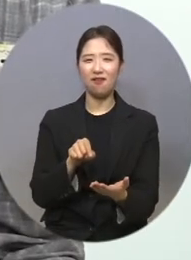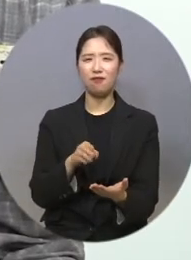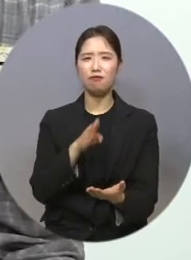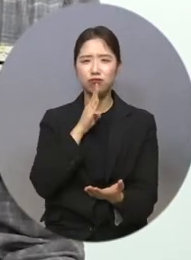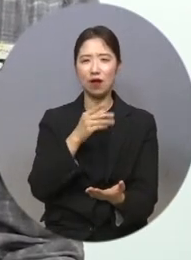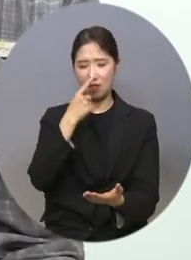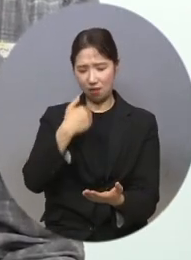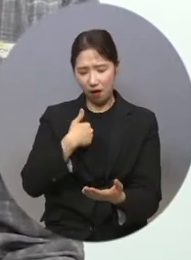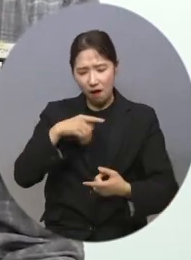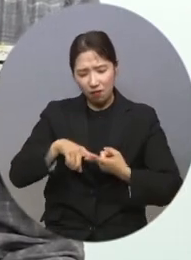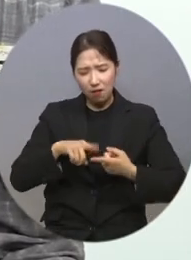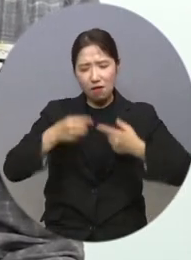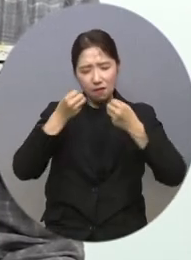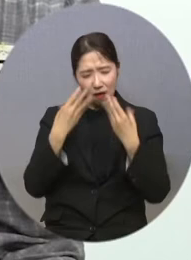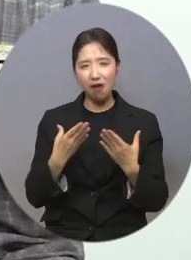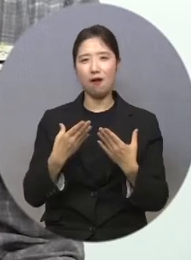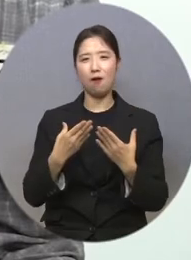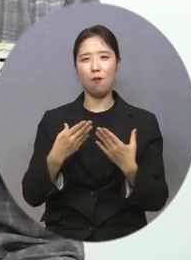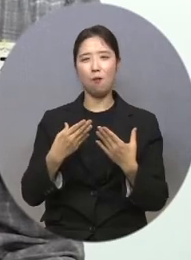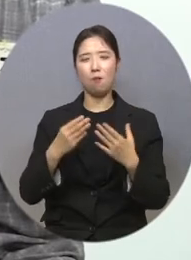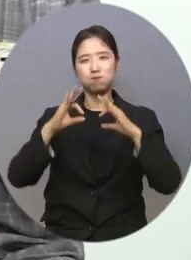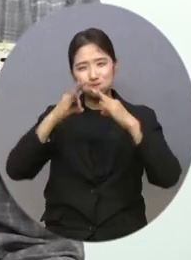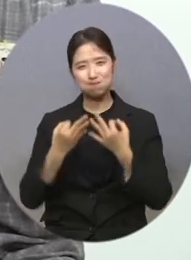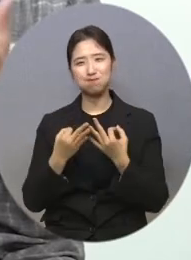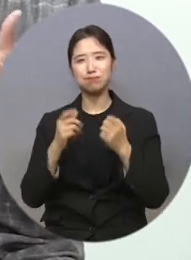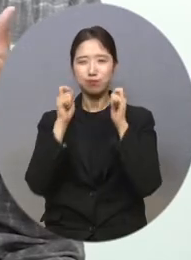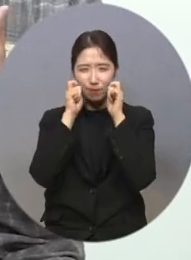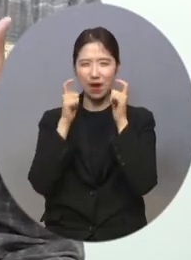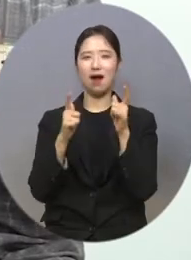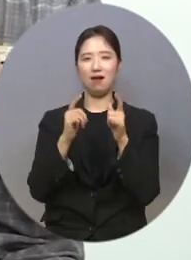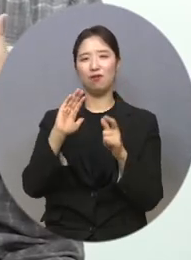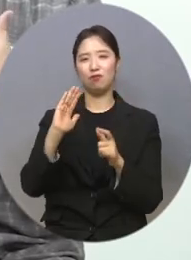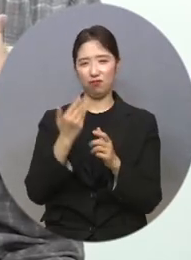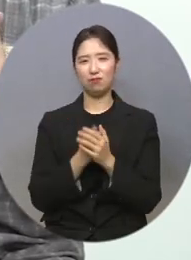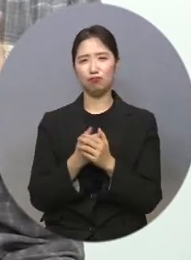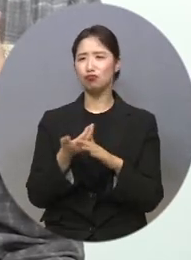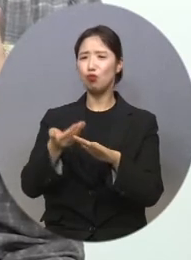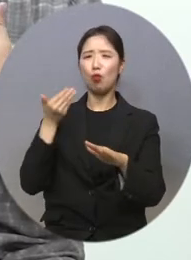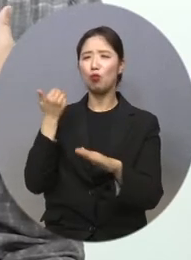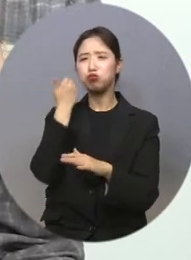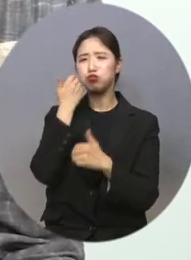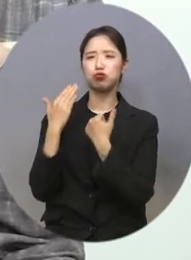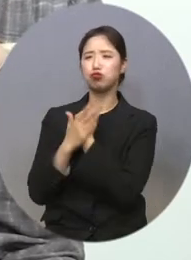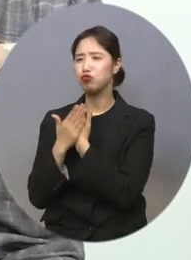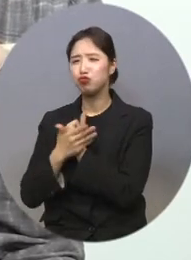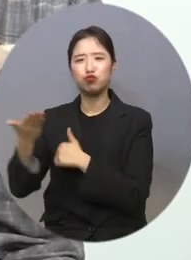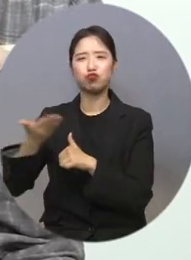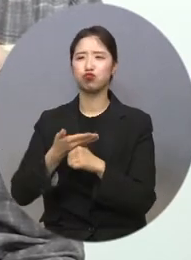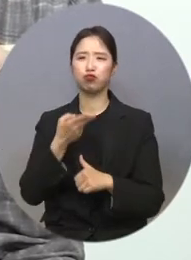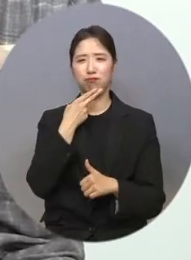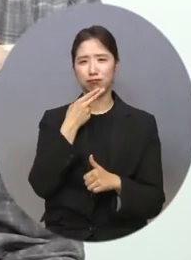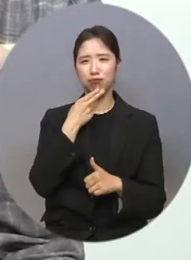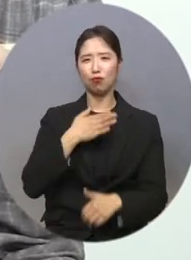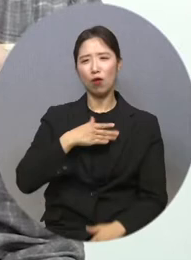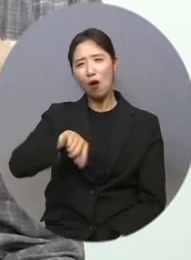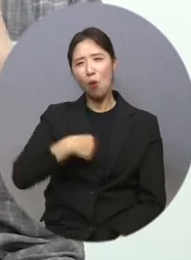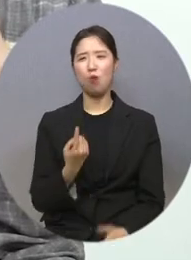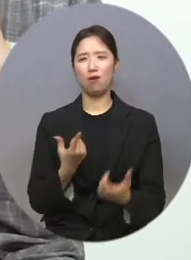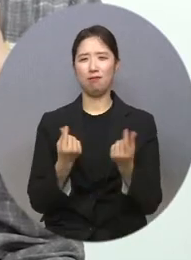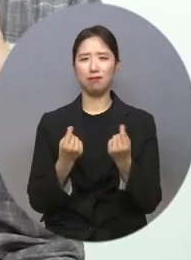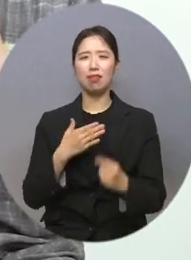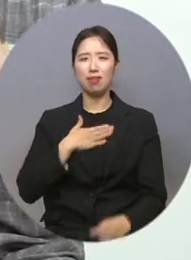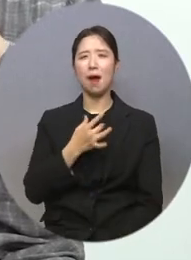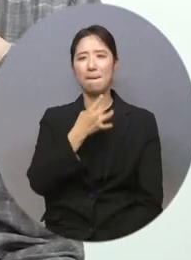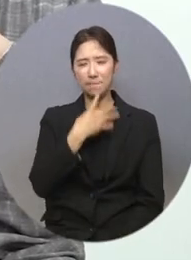굉장히 저 자신을 또 발견하고 찾아가고 그전엔 좀 위로가 안 됐었거든요. 세상에 꼭 나 혼자 있는 것 같고